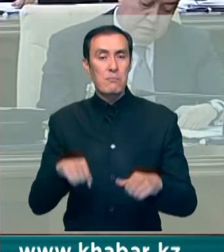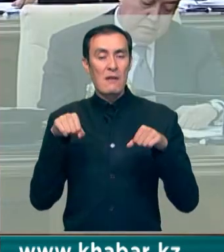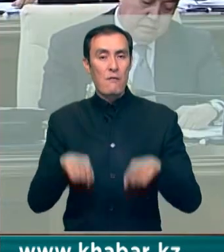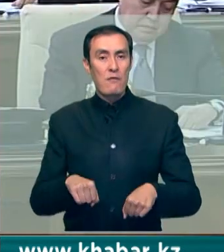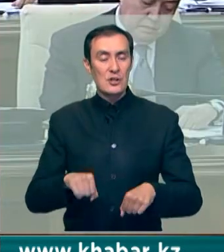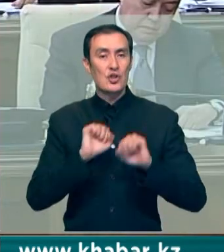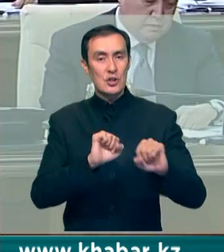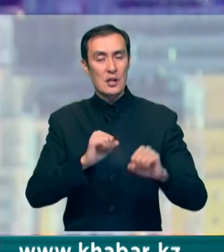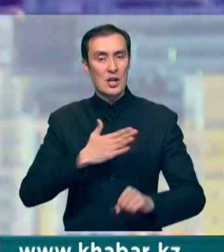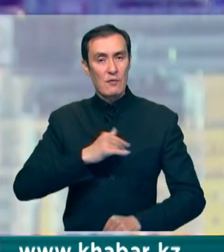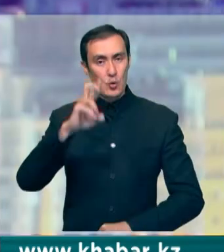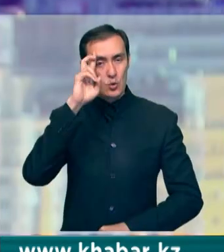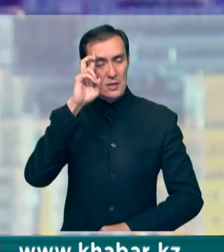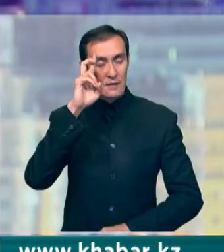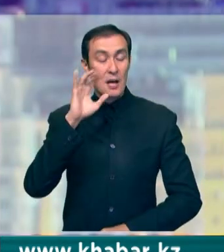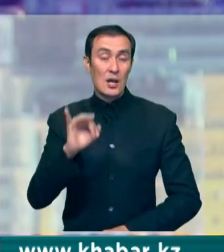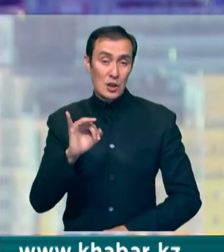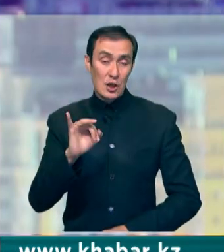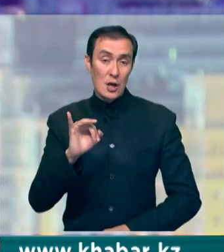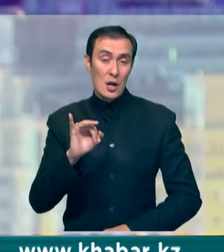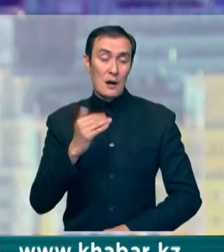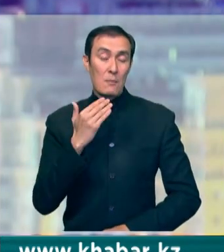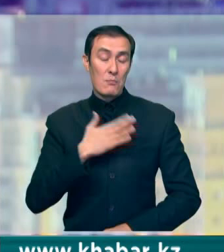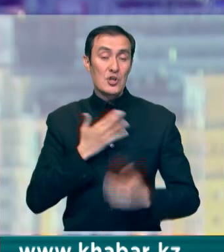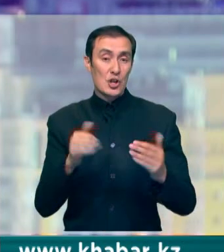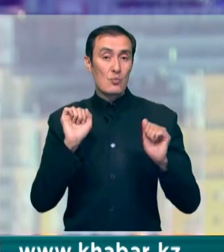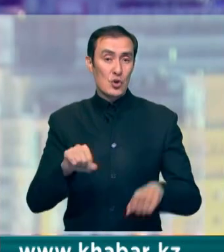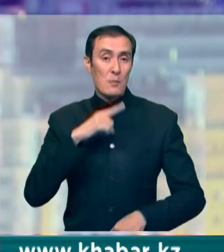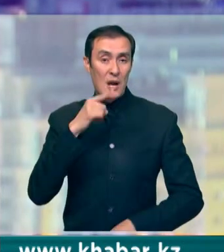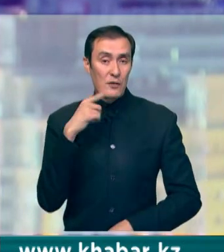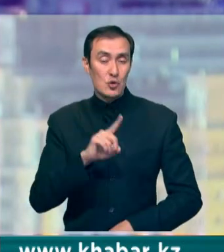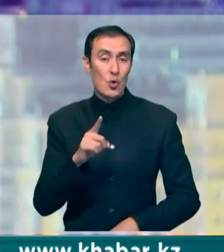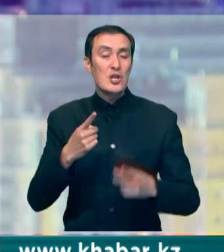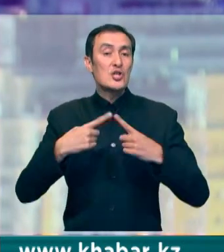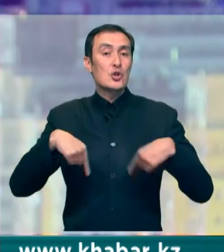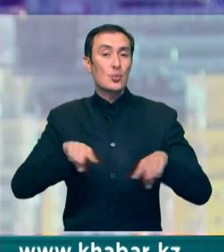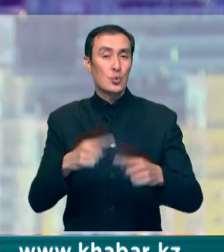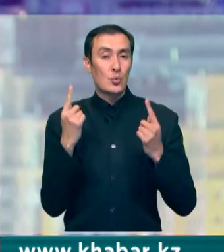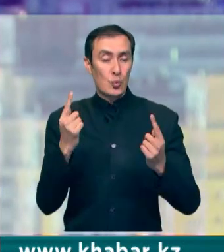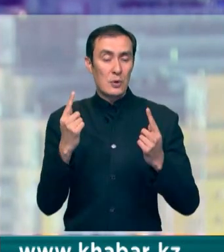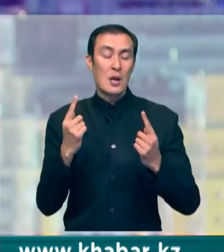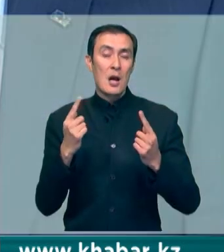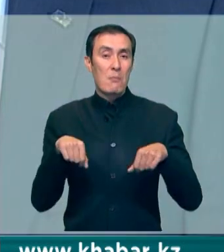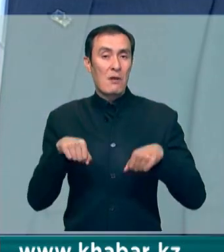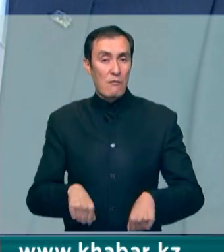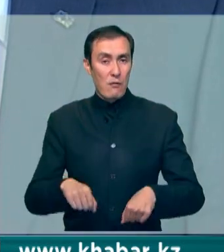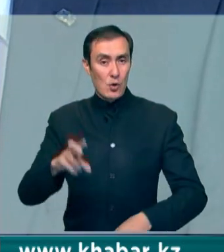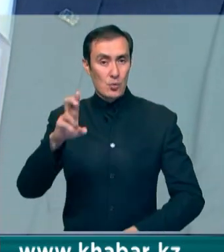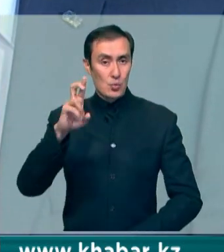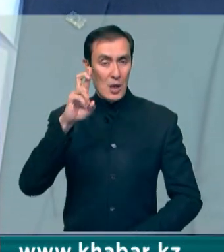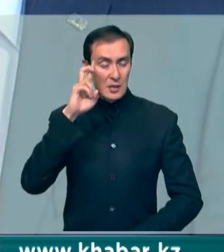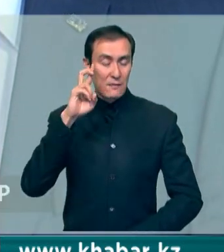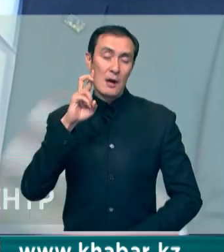государства нашим стране и тем более можно сказать что и институты права государства